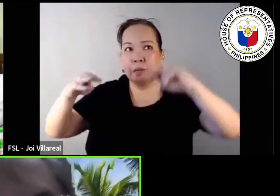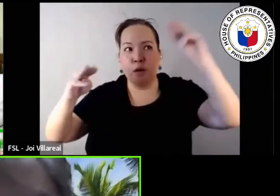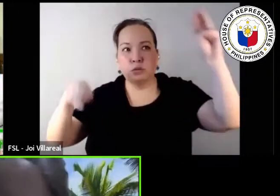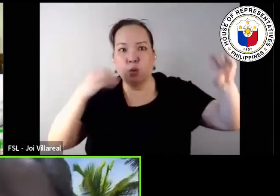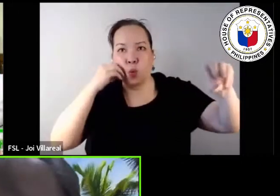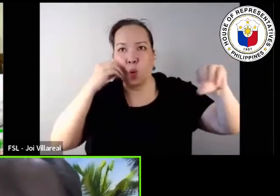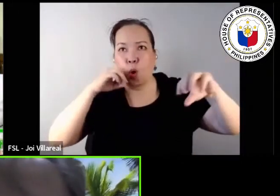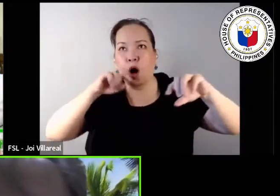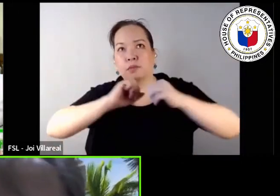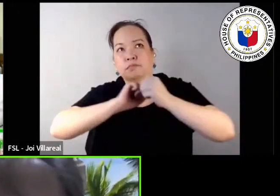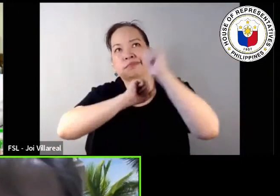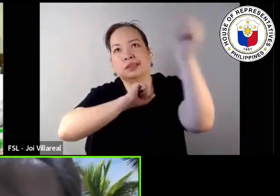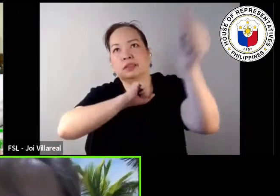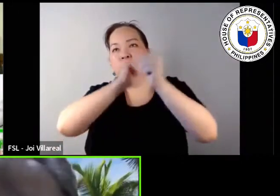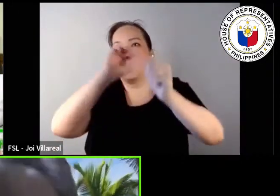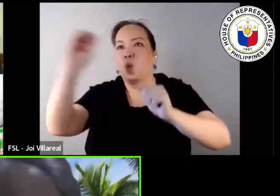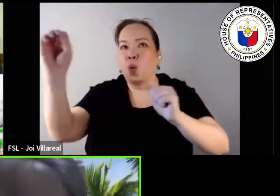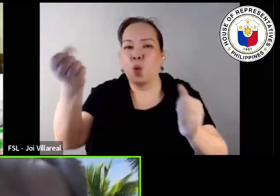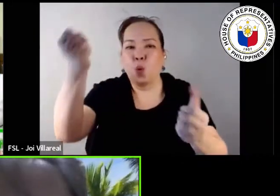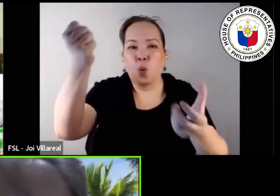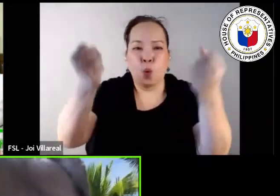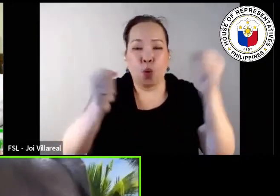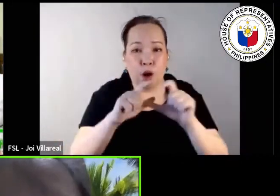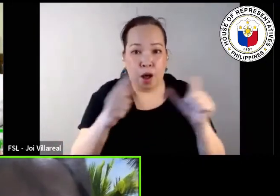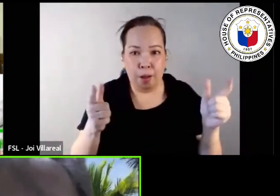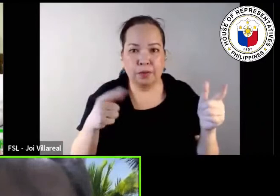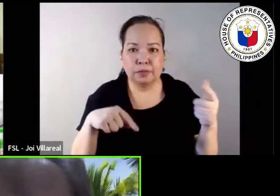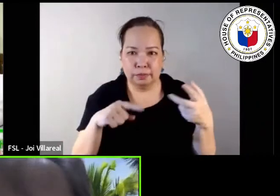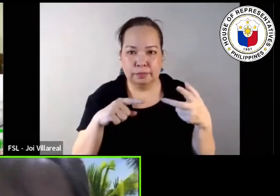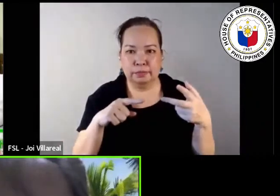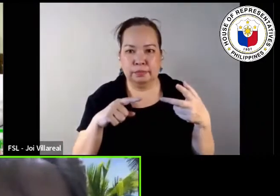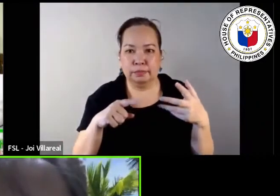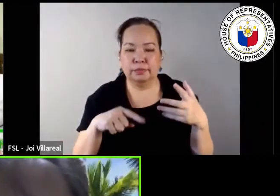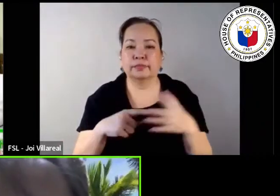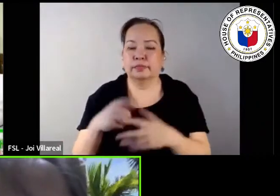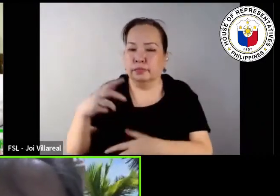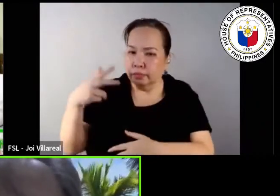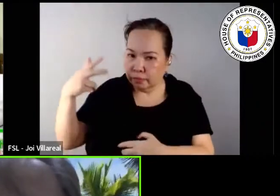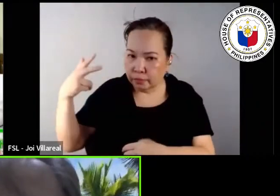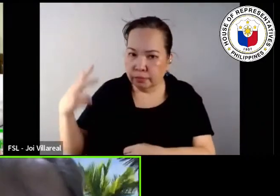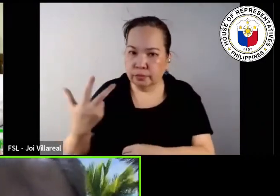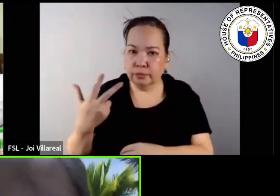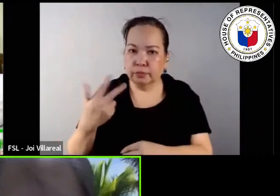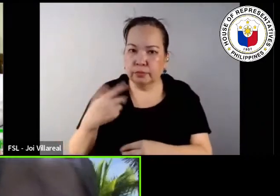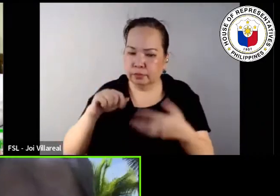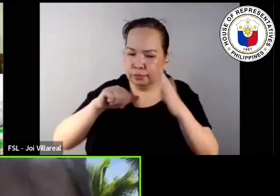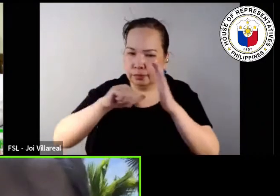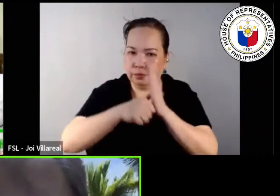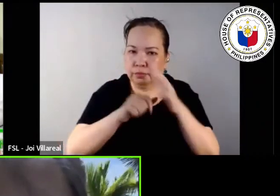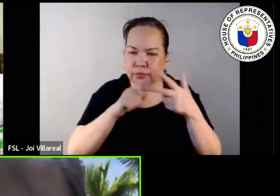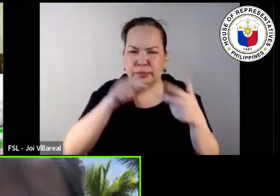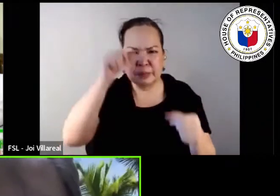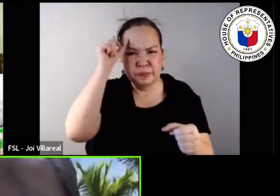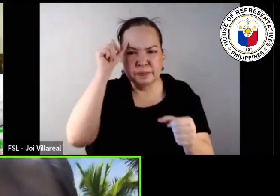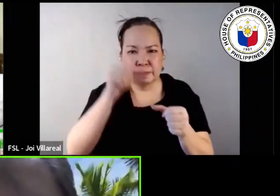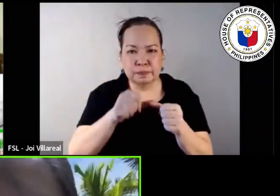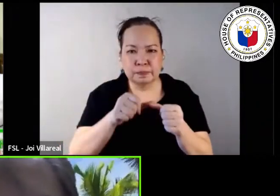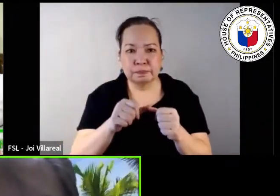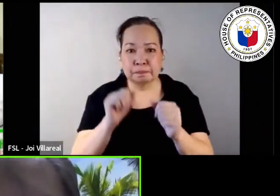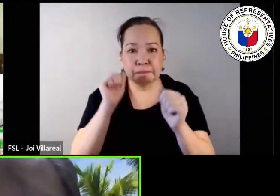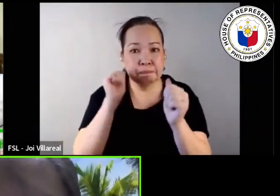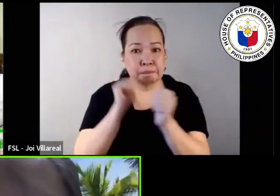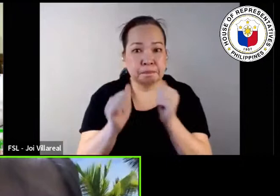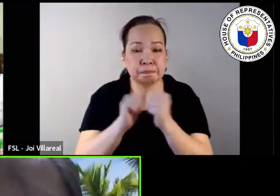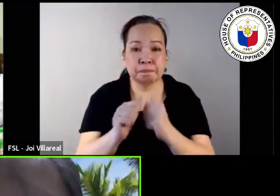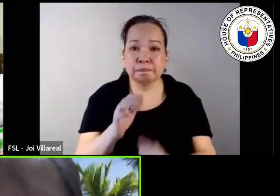po yung lugar. Ang pangatlo, ito po ang last point. Tandaan po natin, ang definition ng